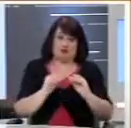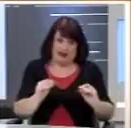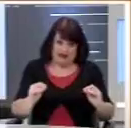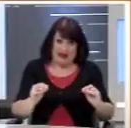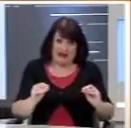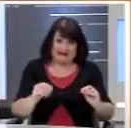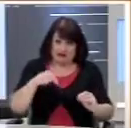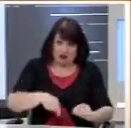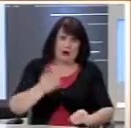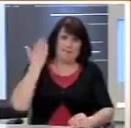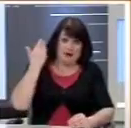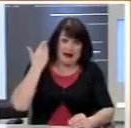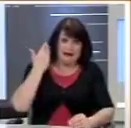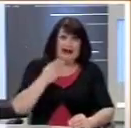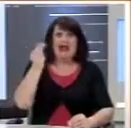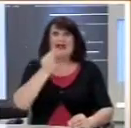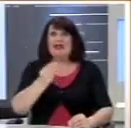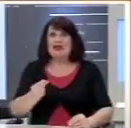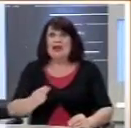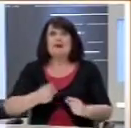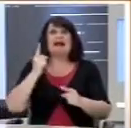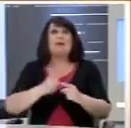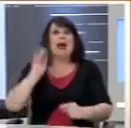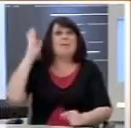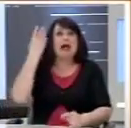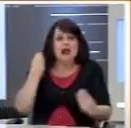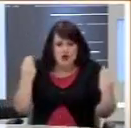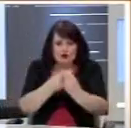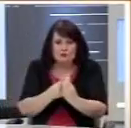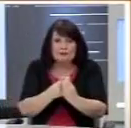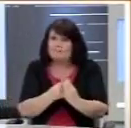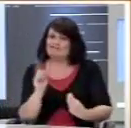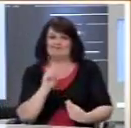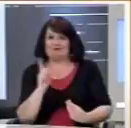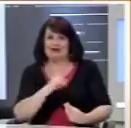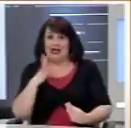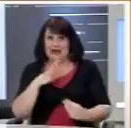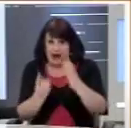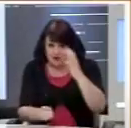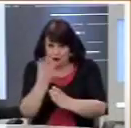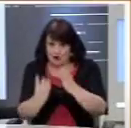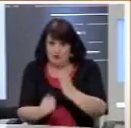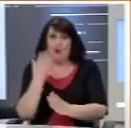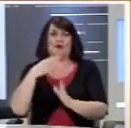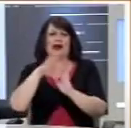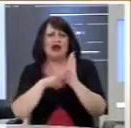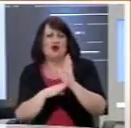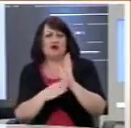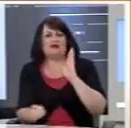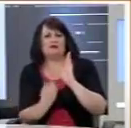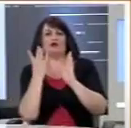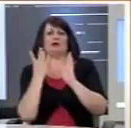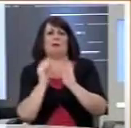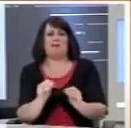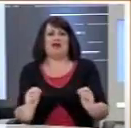τώρα για την παιδεία ή σε άλλους τομείς είναι απλώς να φέρουν το παλιό. Θέλουν να φέρουν το καινούριο, αλλά με καινούριους όρους για μια